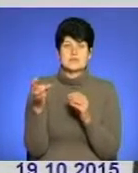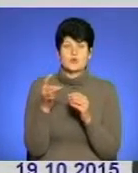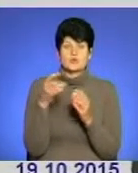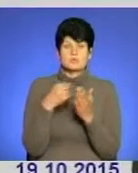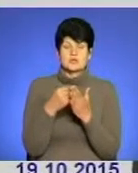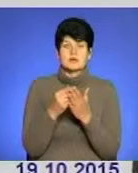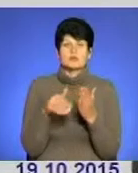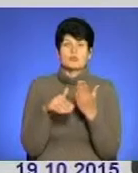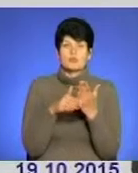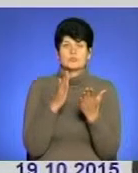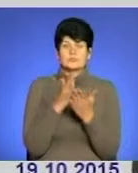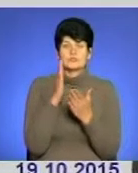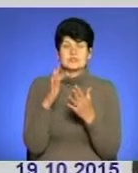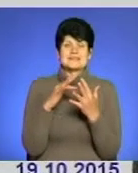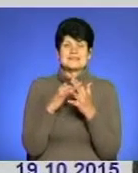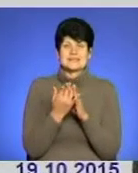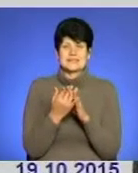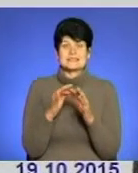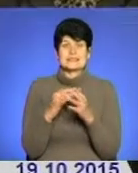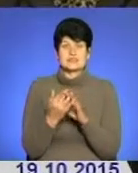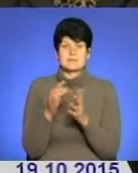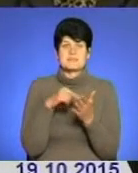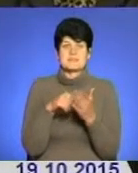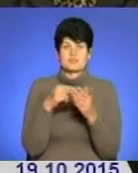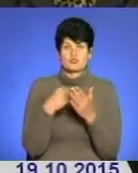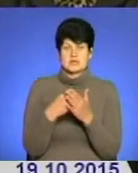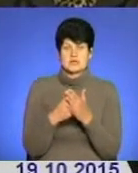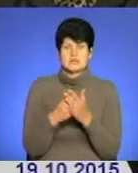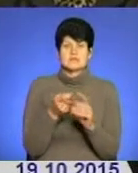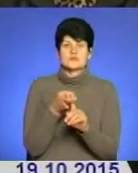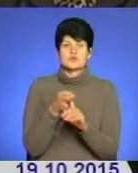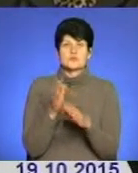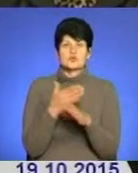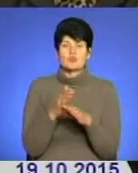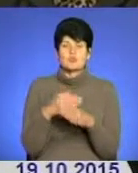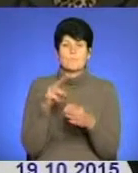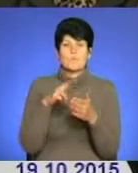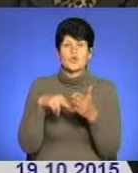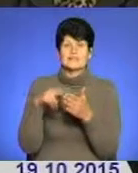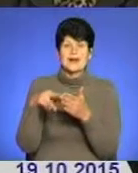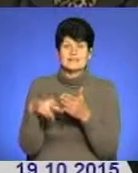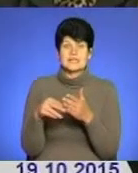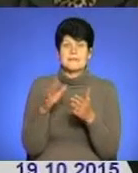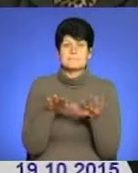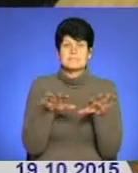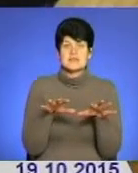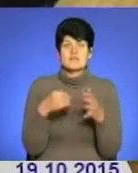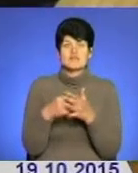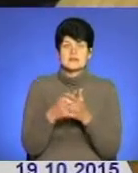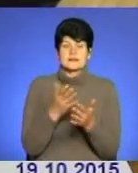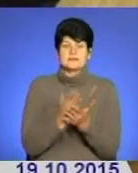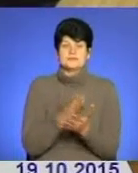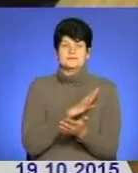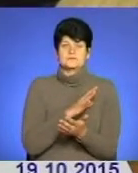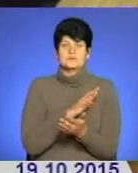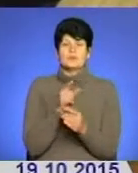на допомогу повинні прийти сільські, селищні, міські бюджети. Через перерозподіл податків місцеві бюджети стали багатшими, тому